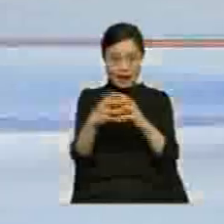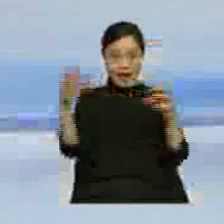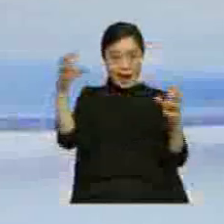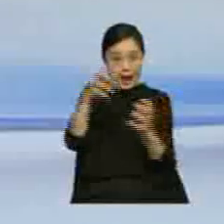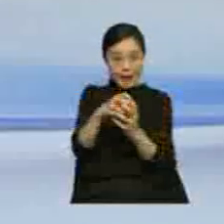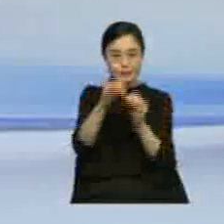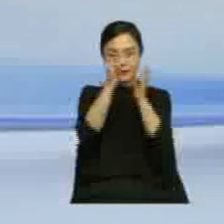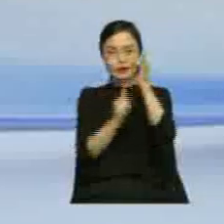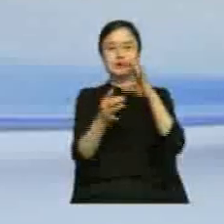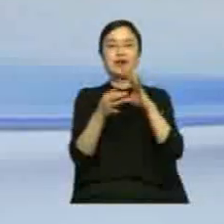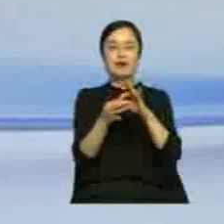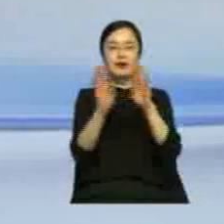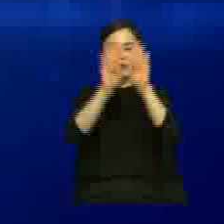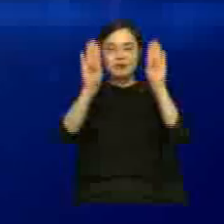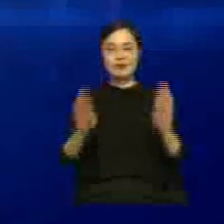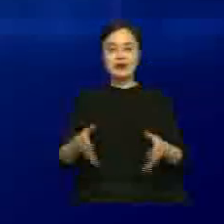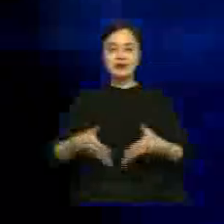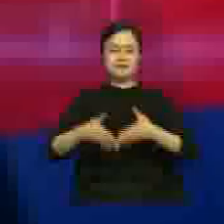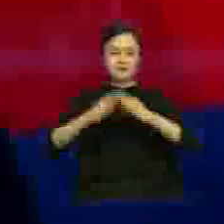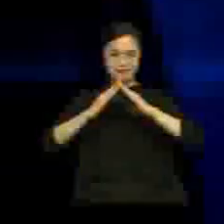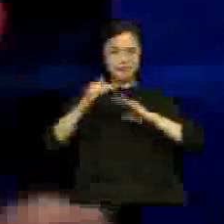결정했습니다. 이재용 기자입니다.